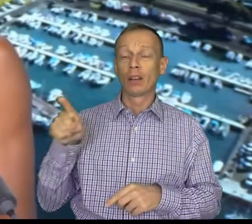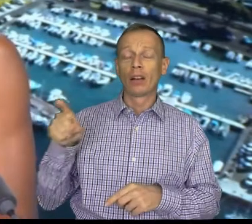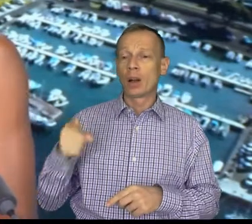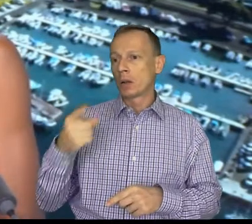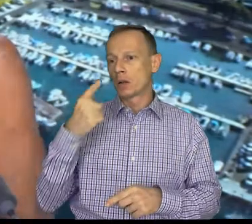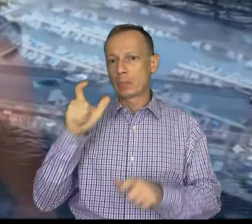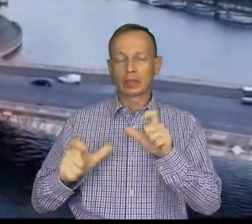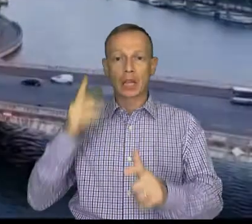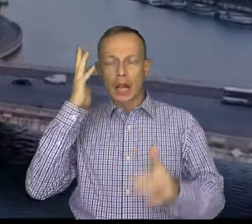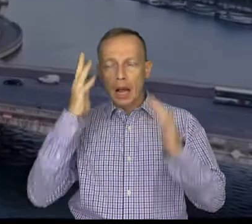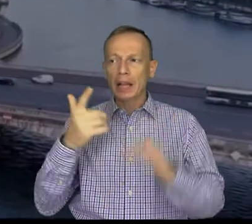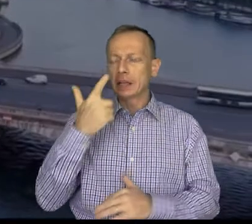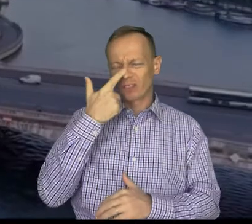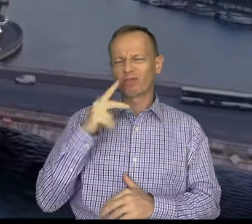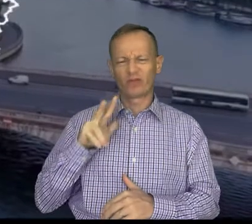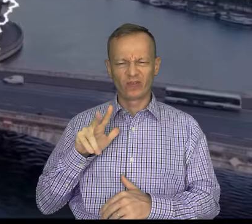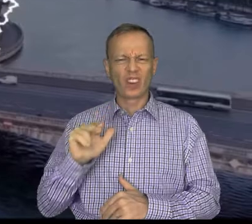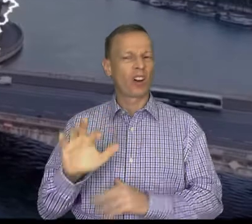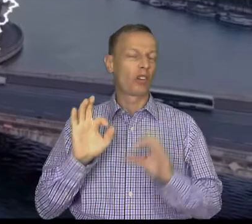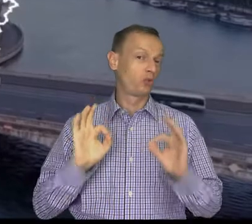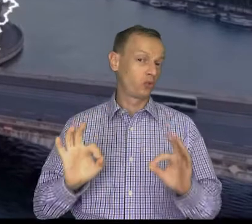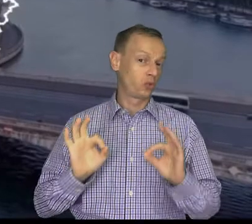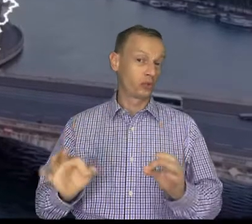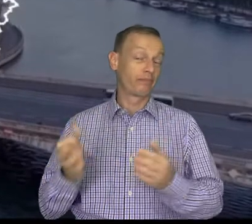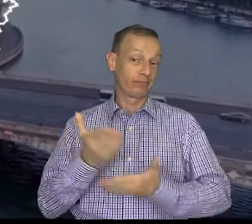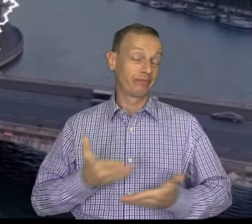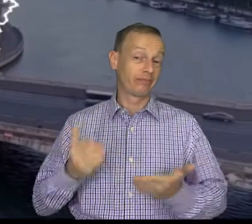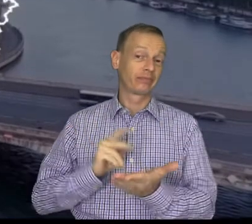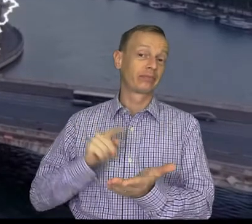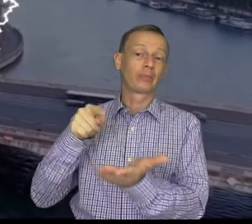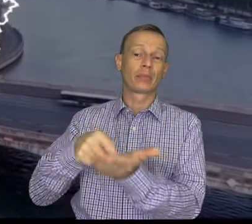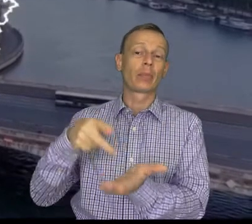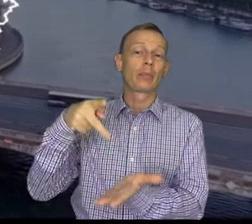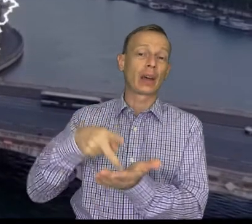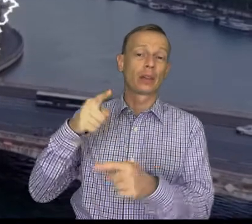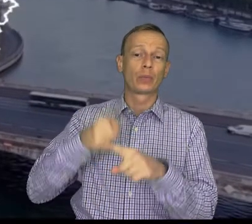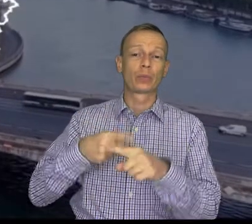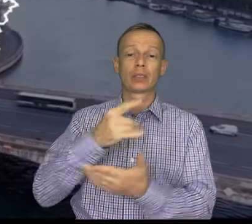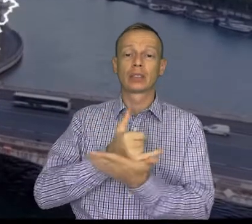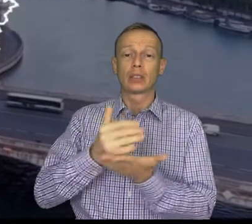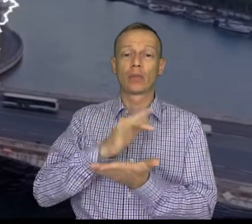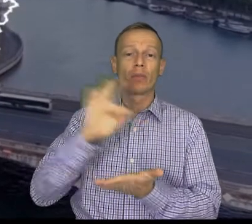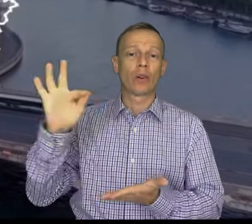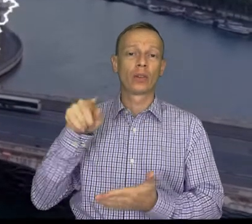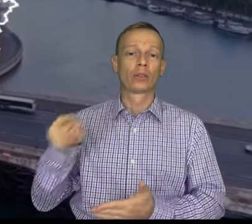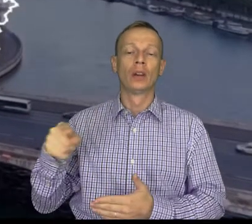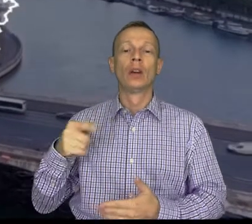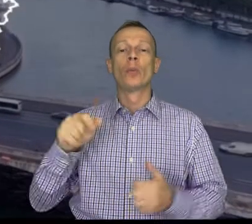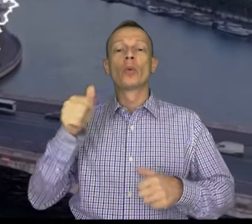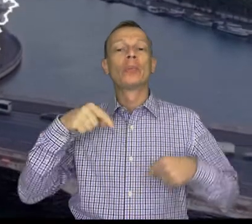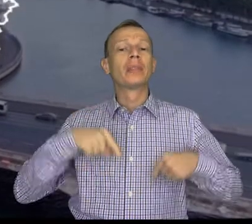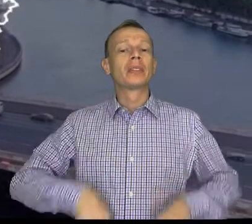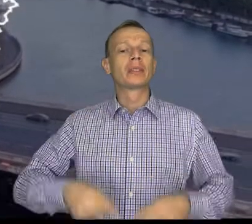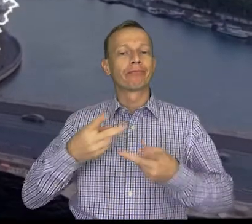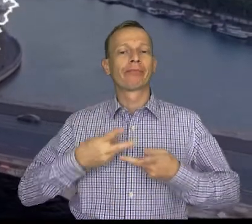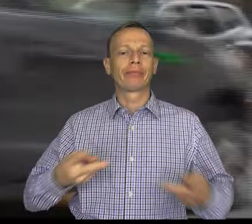attendu, redouté et même inévitable au vu de la situation sanitaire de Paris et de l'Île-de-France. Le Premier ministre Jean Castex a annoncé ce